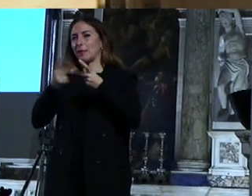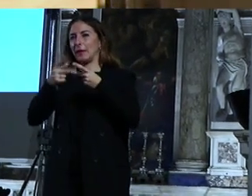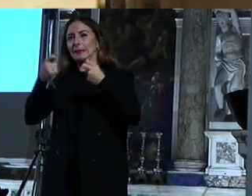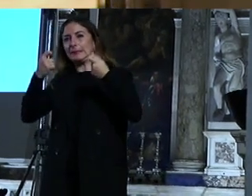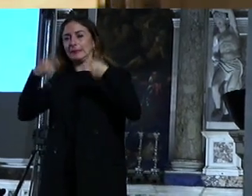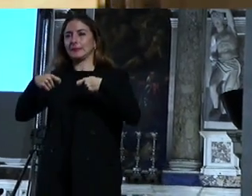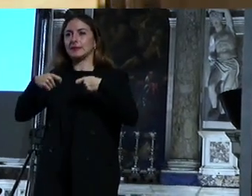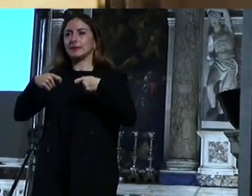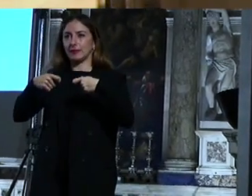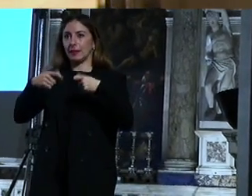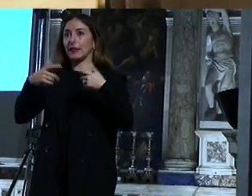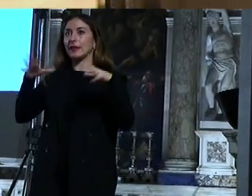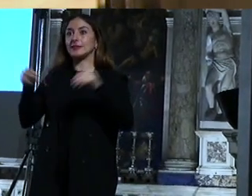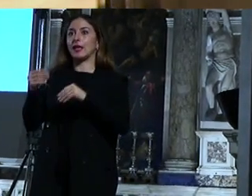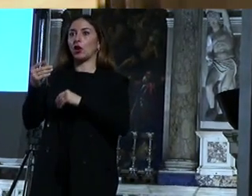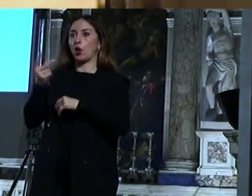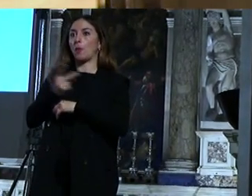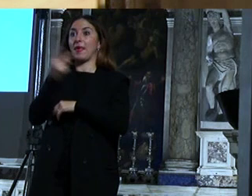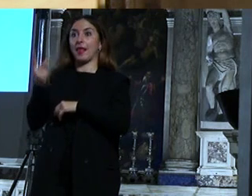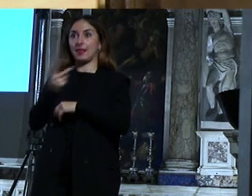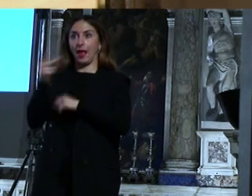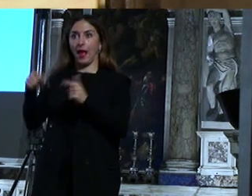con la Biennale, è proseguita